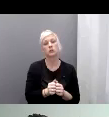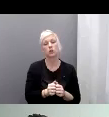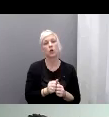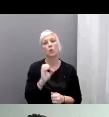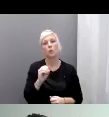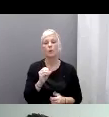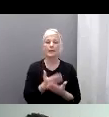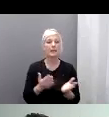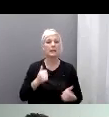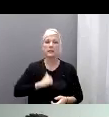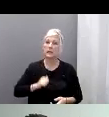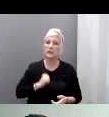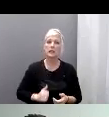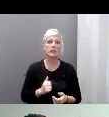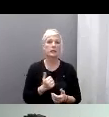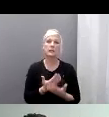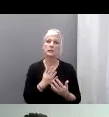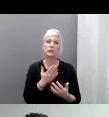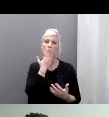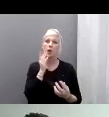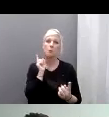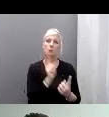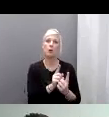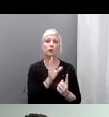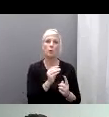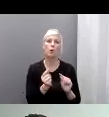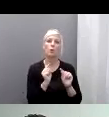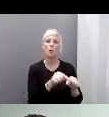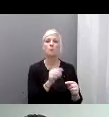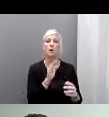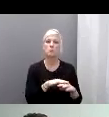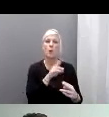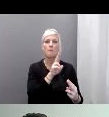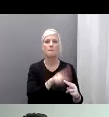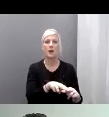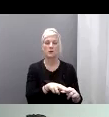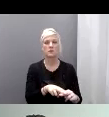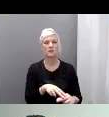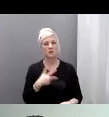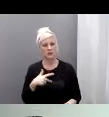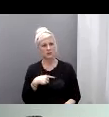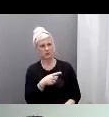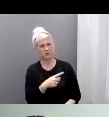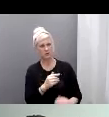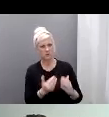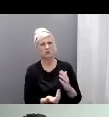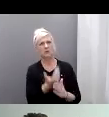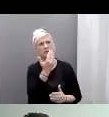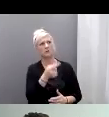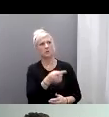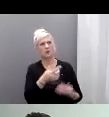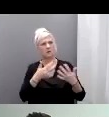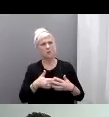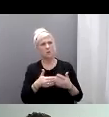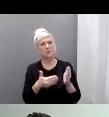en negativt bemötande när man har varit där. Åh, är du här som är funktionshindrad? Alltså att man får det här